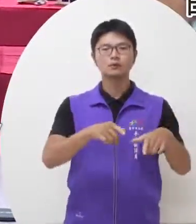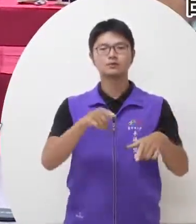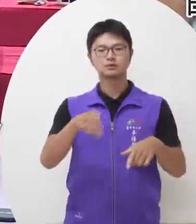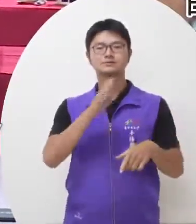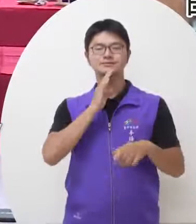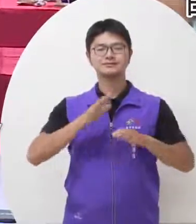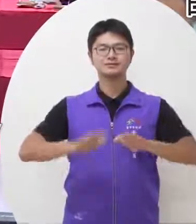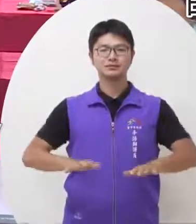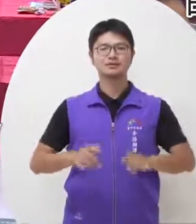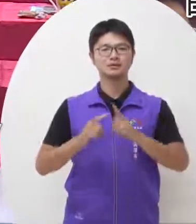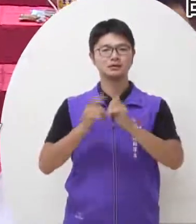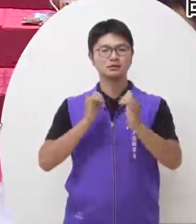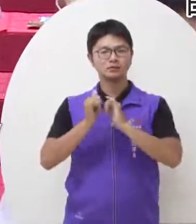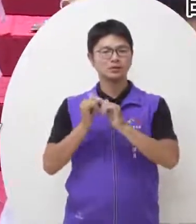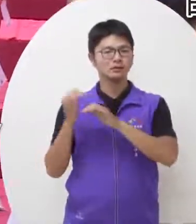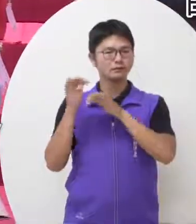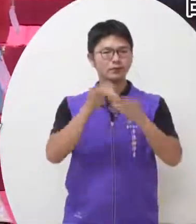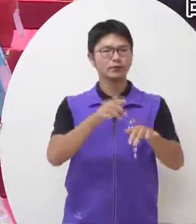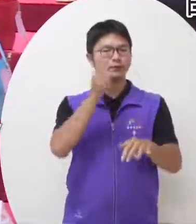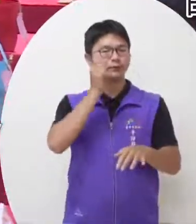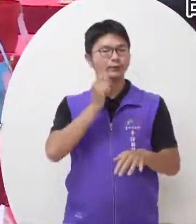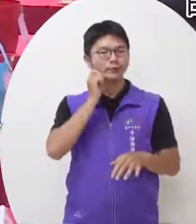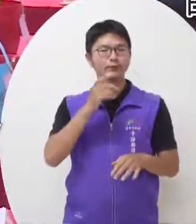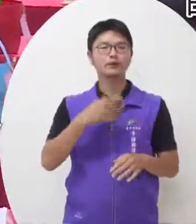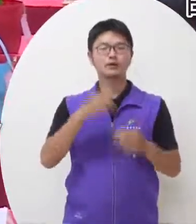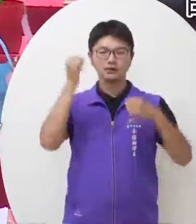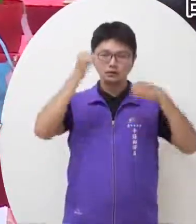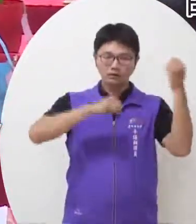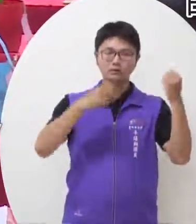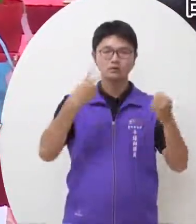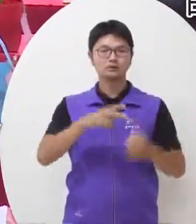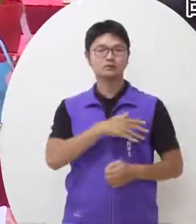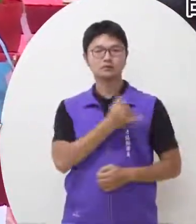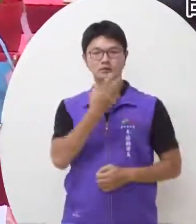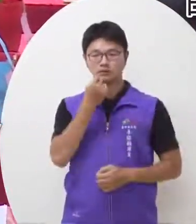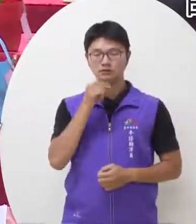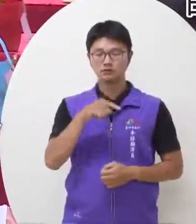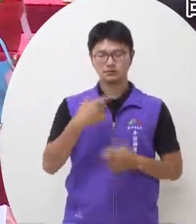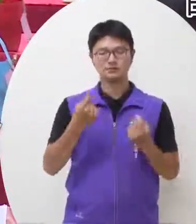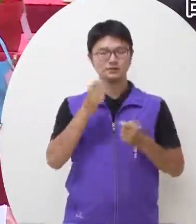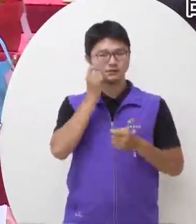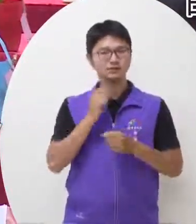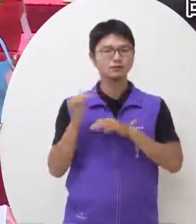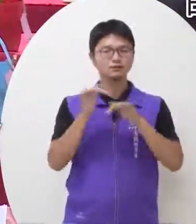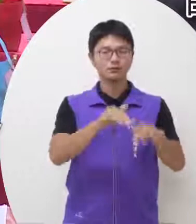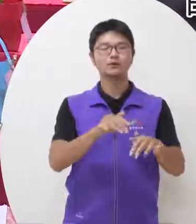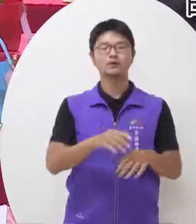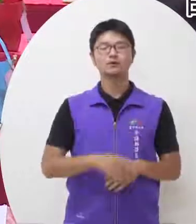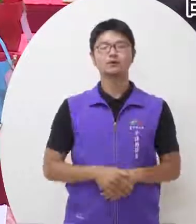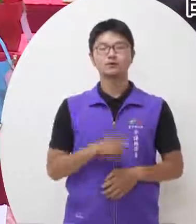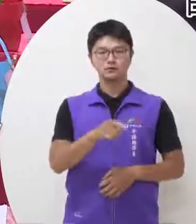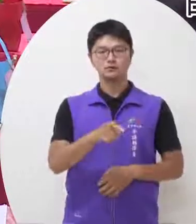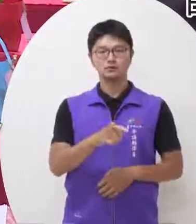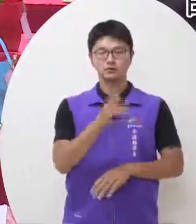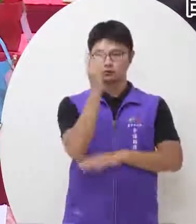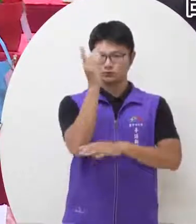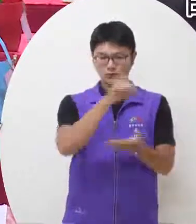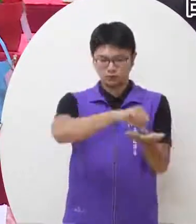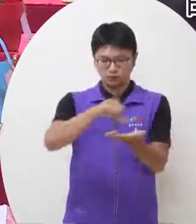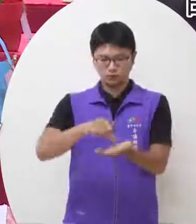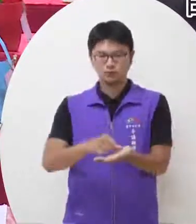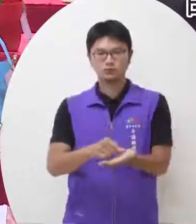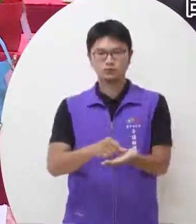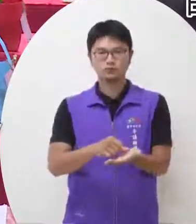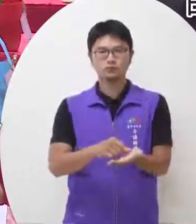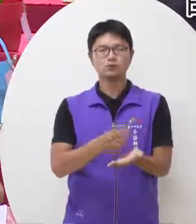方那不管从早上一直到假日其实游人如织，所以这上面的树木也是我们地位最重要的地方所